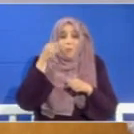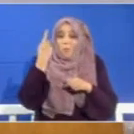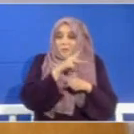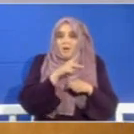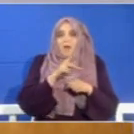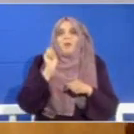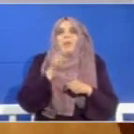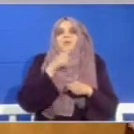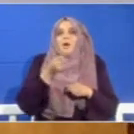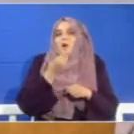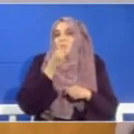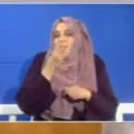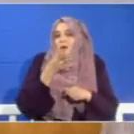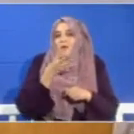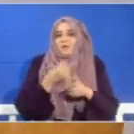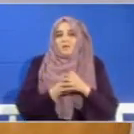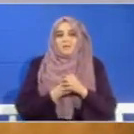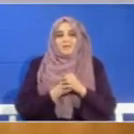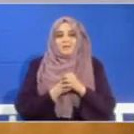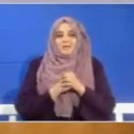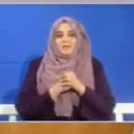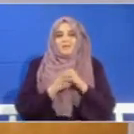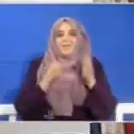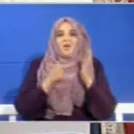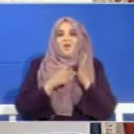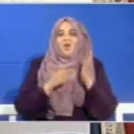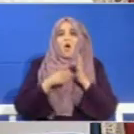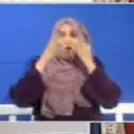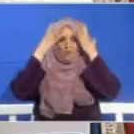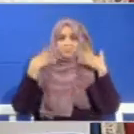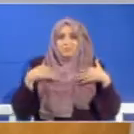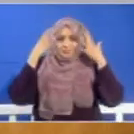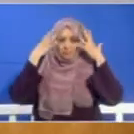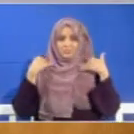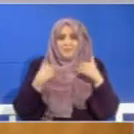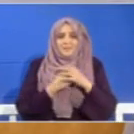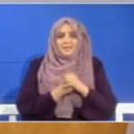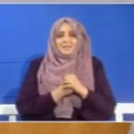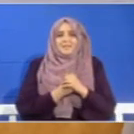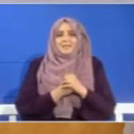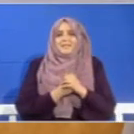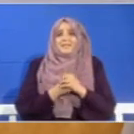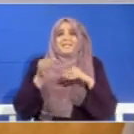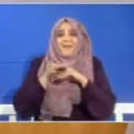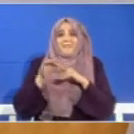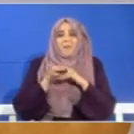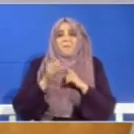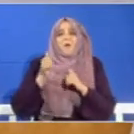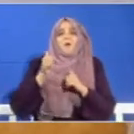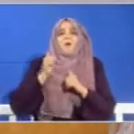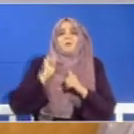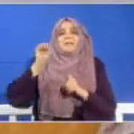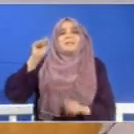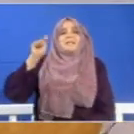من المسكنات. ريحته طيبة، كان عندما يتصبب عرقا. إيه؟ أم سلمة ذكرت ذلك، قالت